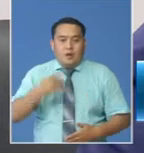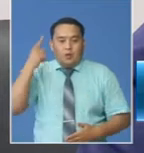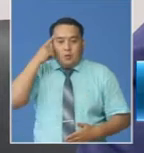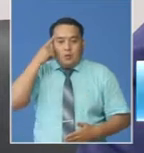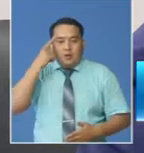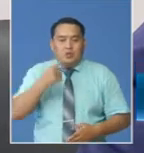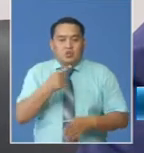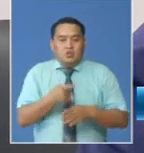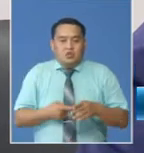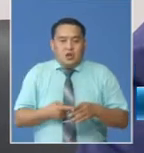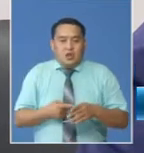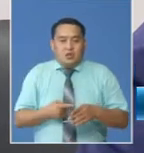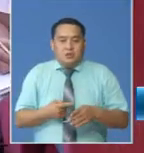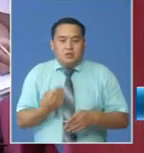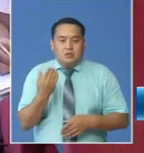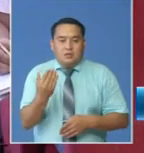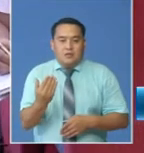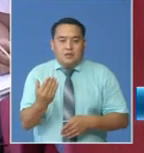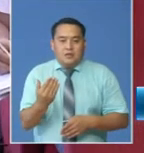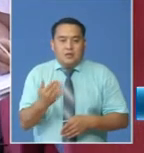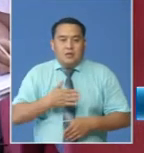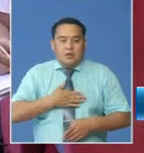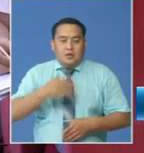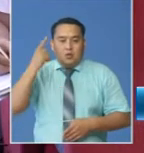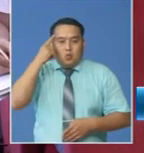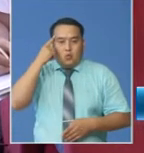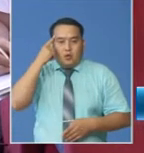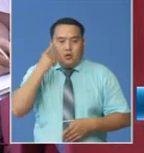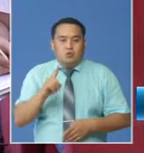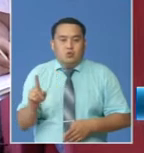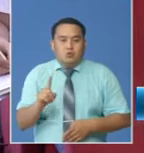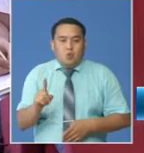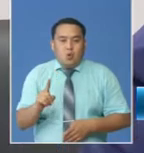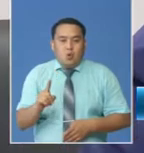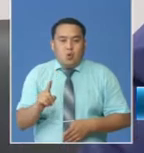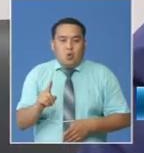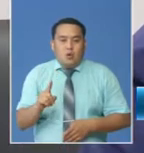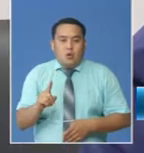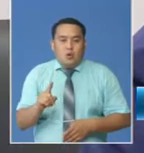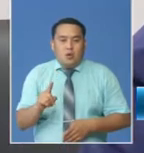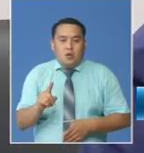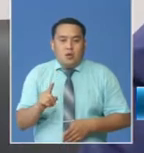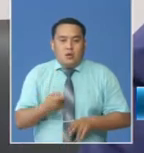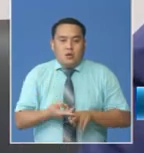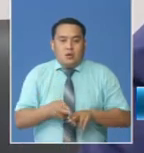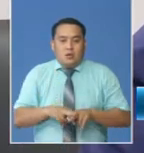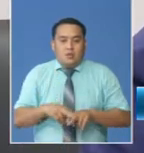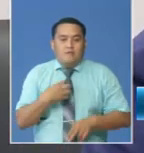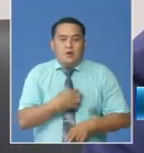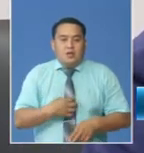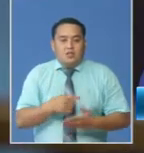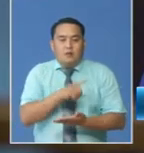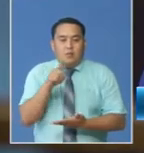львиная доля вся завозится. Ну, а я думаю, эти, то, что рынки сбито рядом, это тоже актуальный